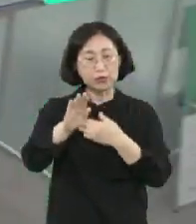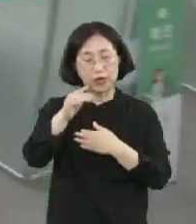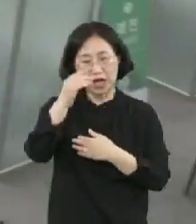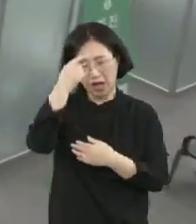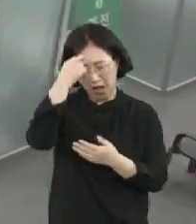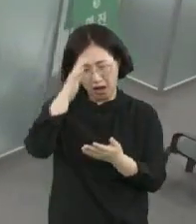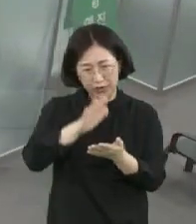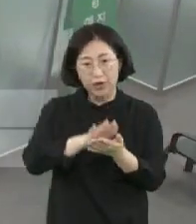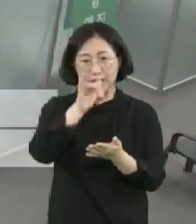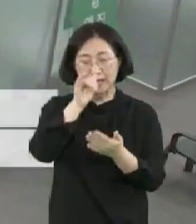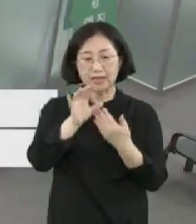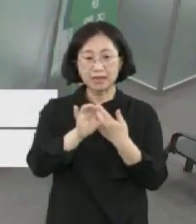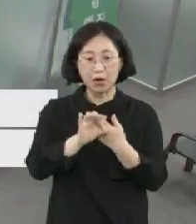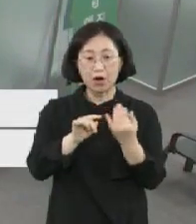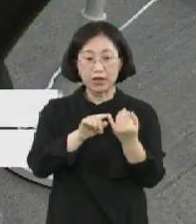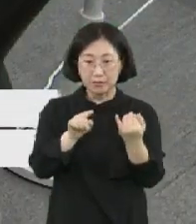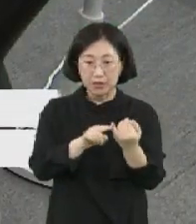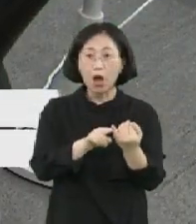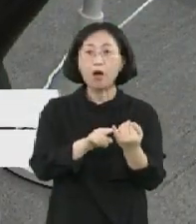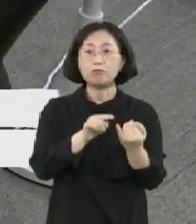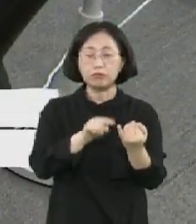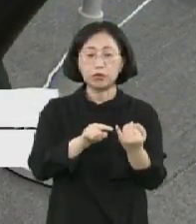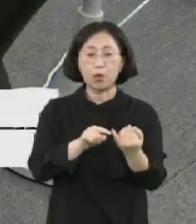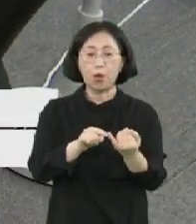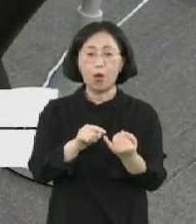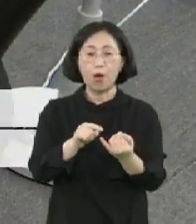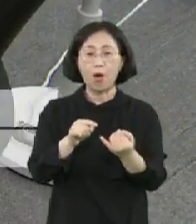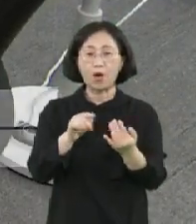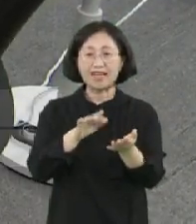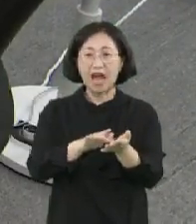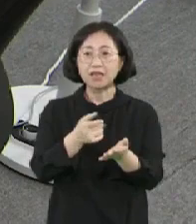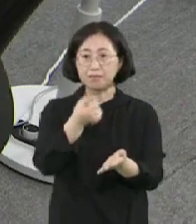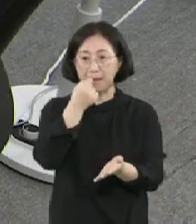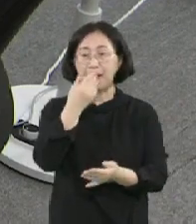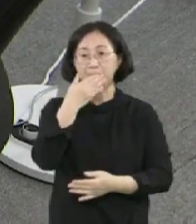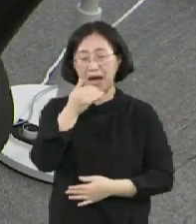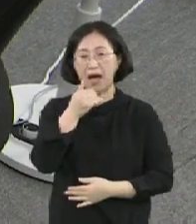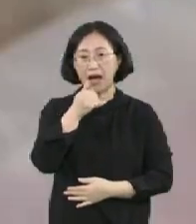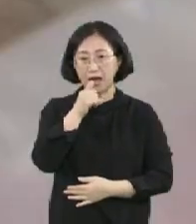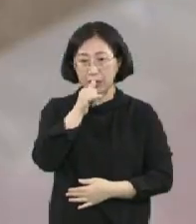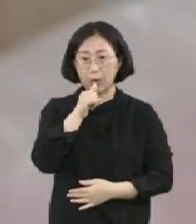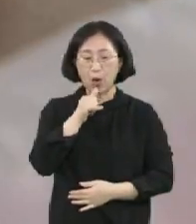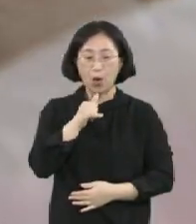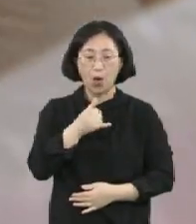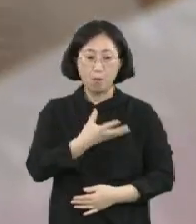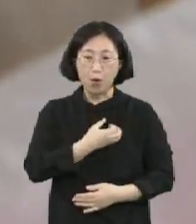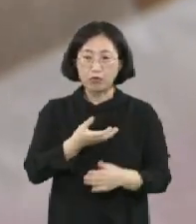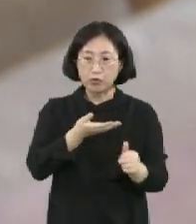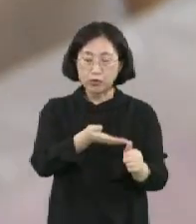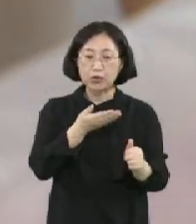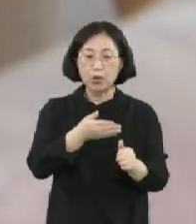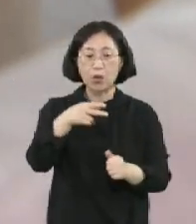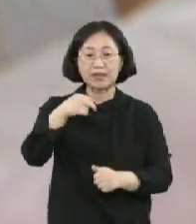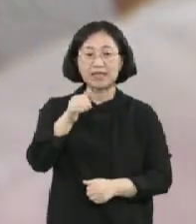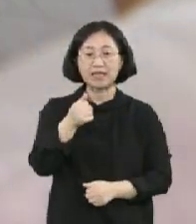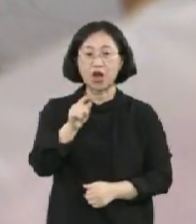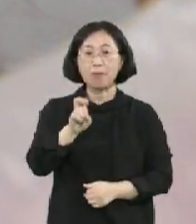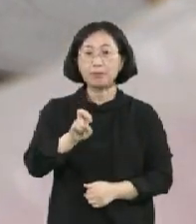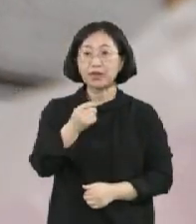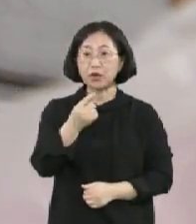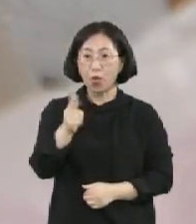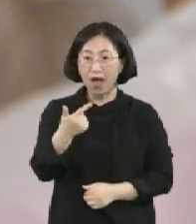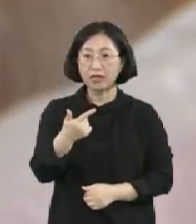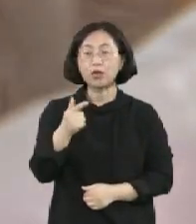경우에는 임신부도 해열 진통제를 복용해도 되고 모유수유나 시험관 시술도 백신 접종과는 큰